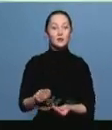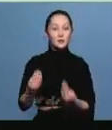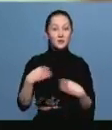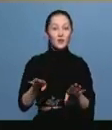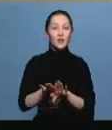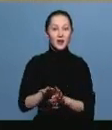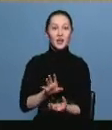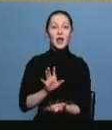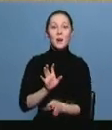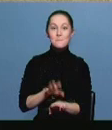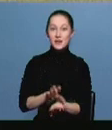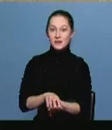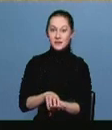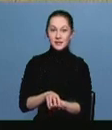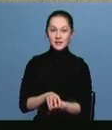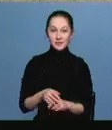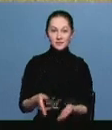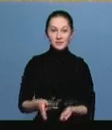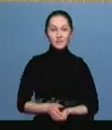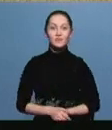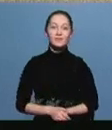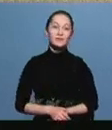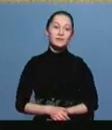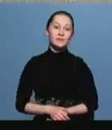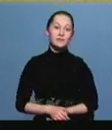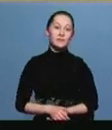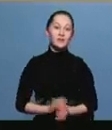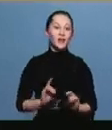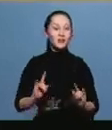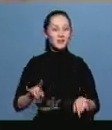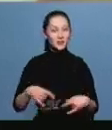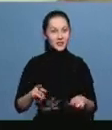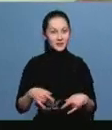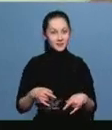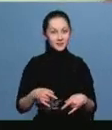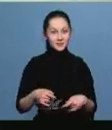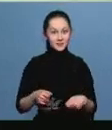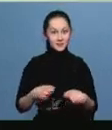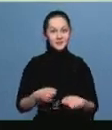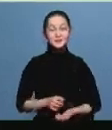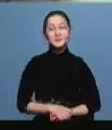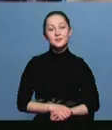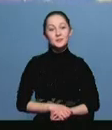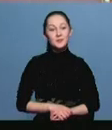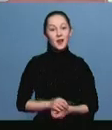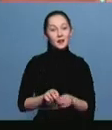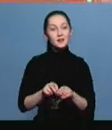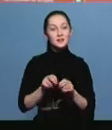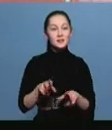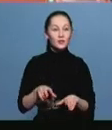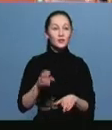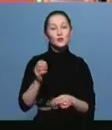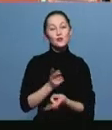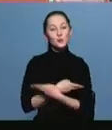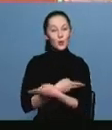вот берцы. Штаны. толстовки, там еще